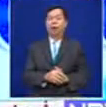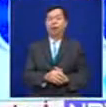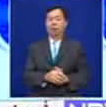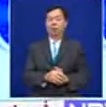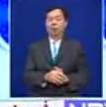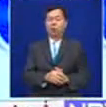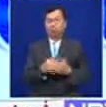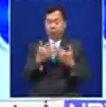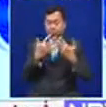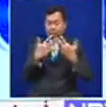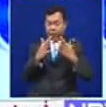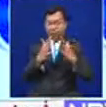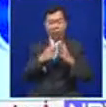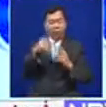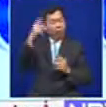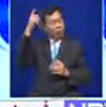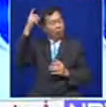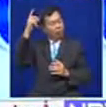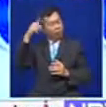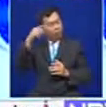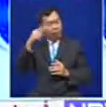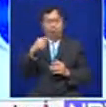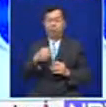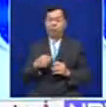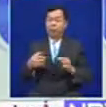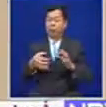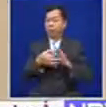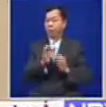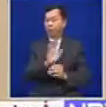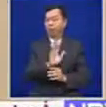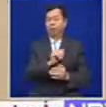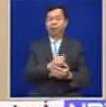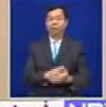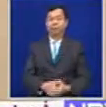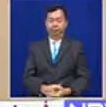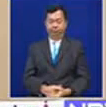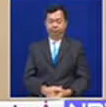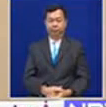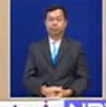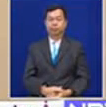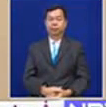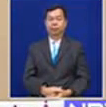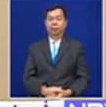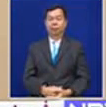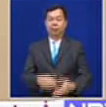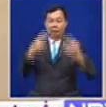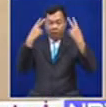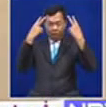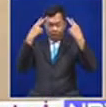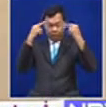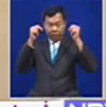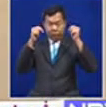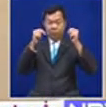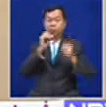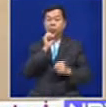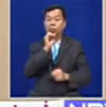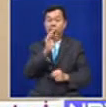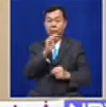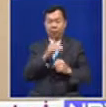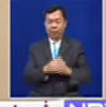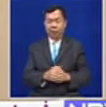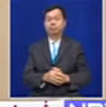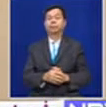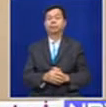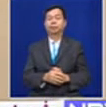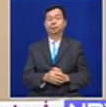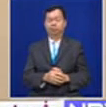ไม่ก้าวล่วงกระบวนการยุติธรรมของไทยพลเอกประยุทธ์จันทร์โอชานายกรัฐมนตรีได้กล่าวถึงกรณีที่พลเอกอาวุโสมินอ่องหลายผู้บัญชา